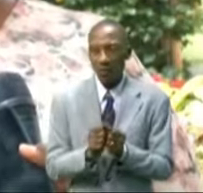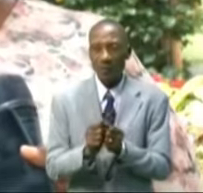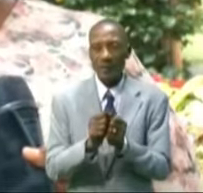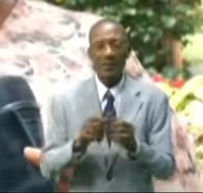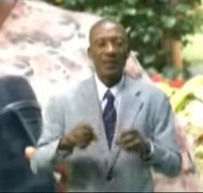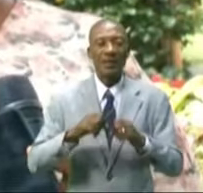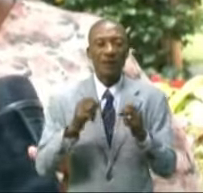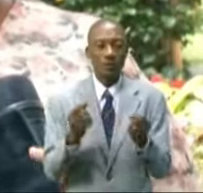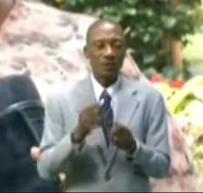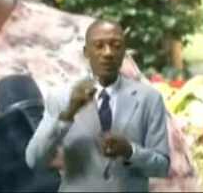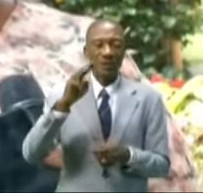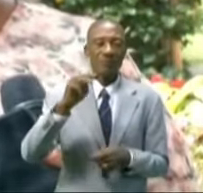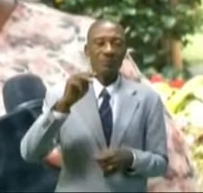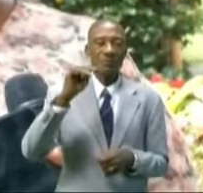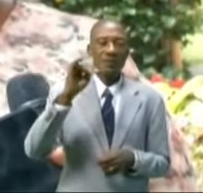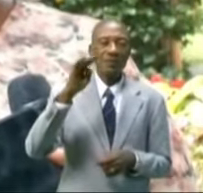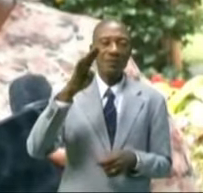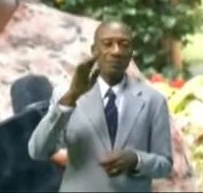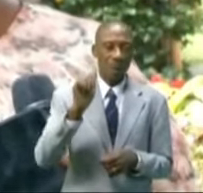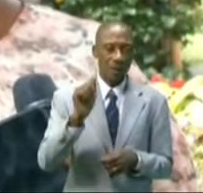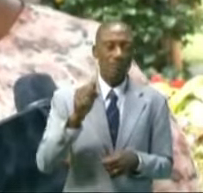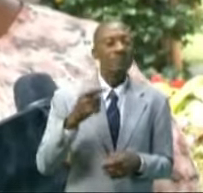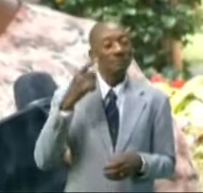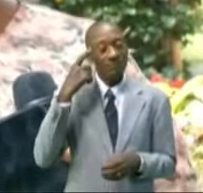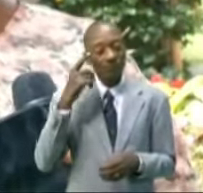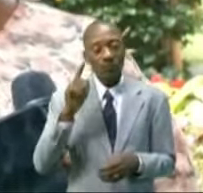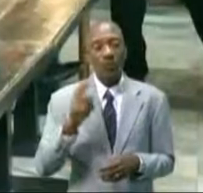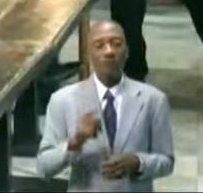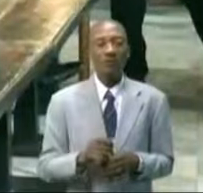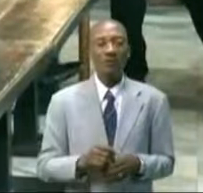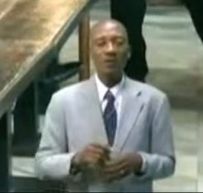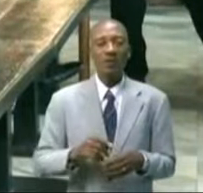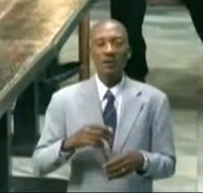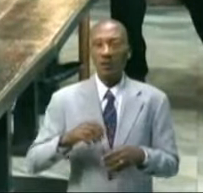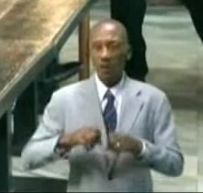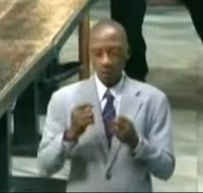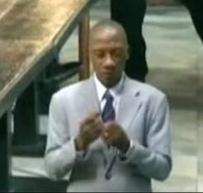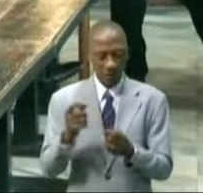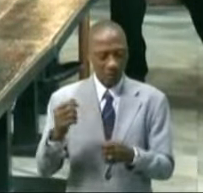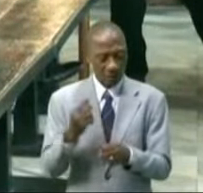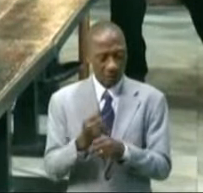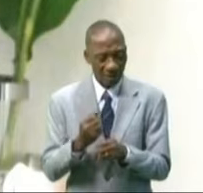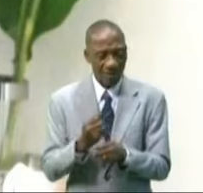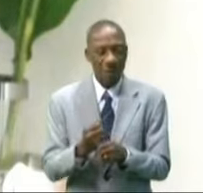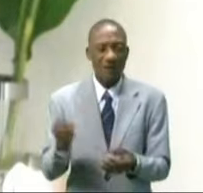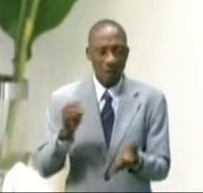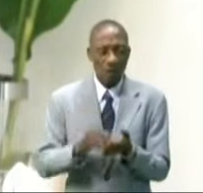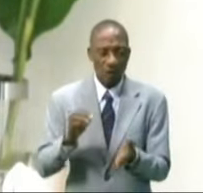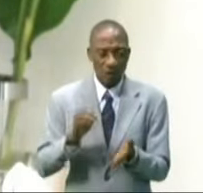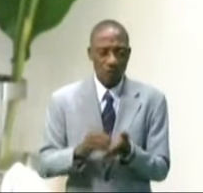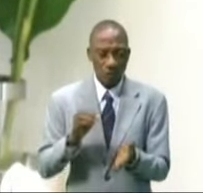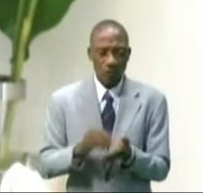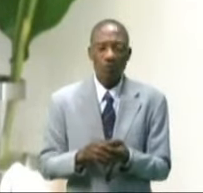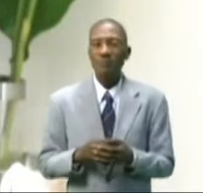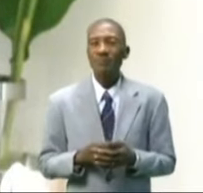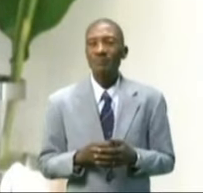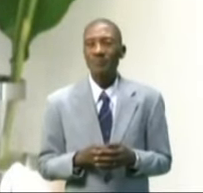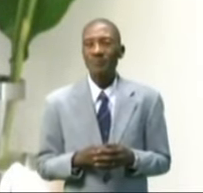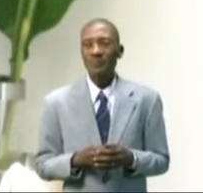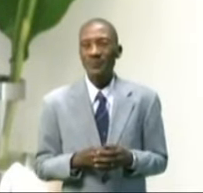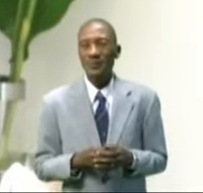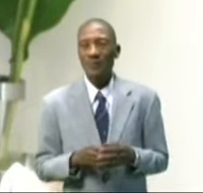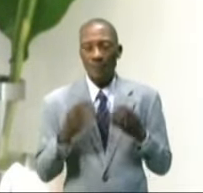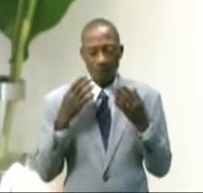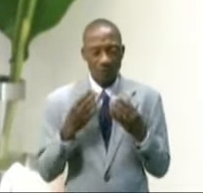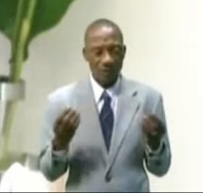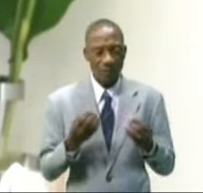que les effets d'entraînement seront qu'il y aura quand même un développement au pays. Ceci étant, il importe de miser sur la défense des intérêts de la